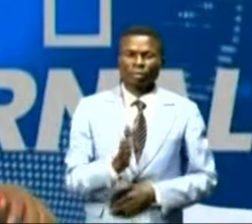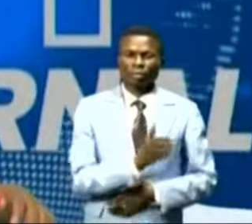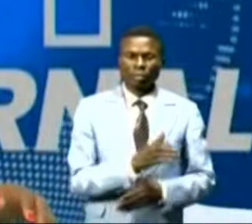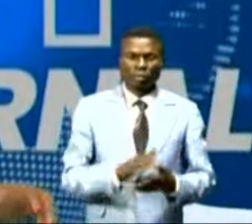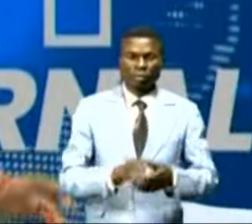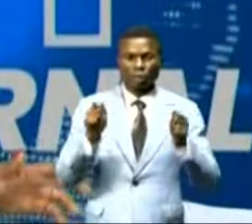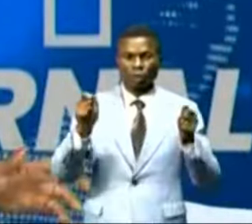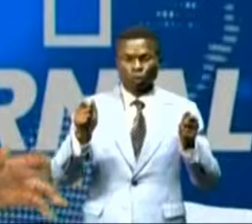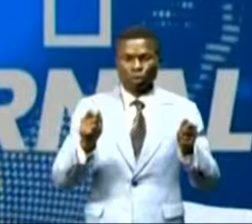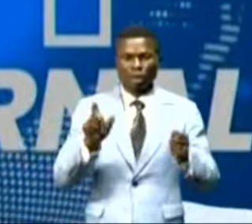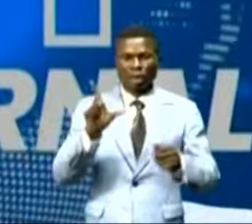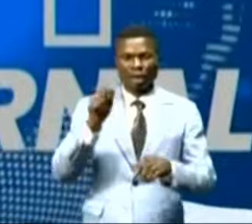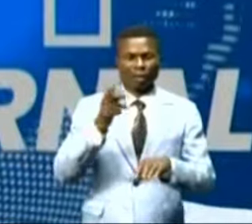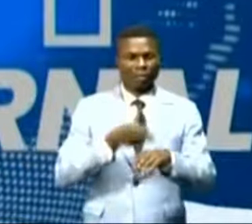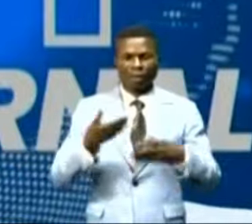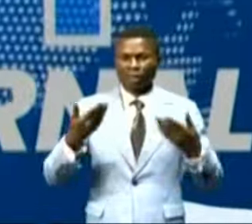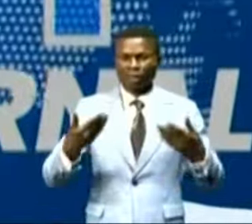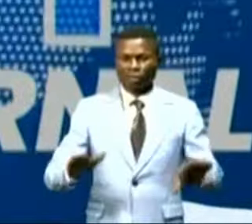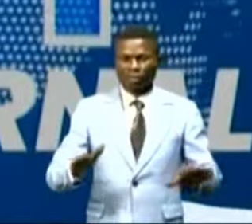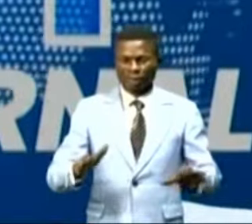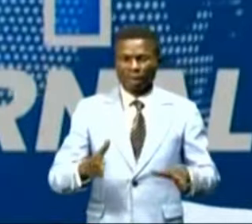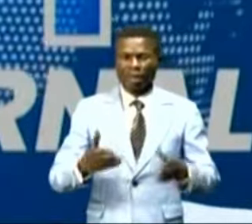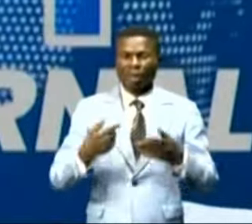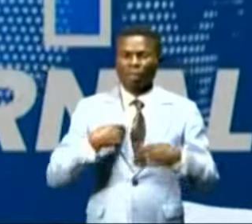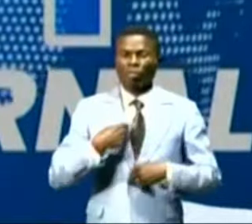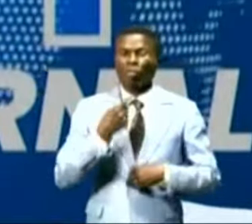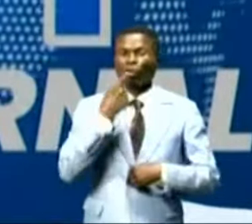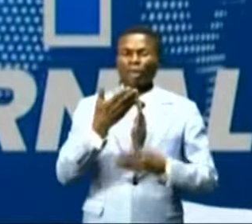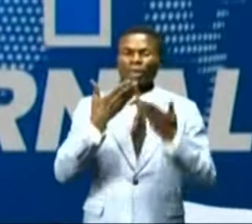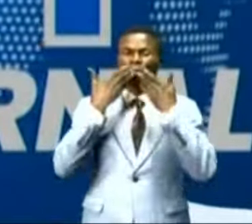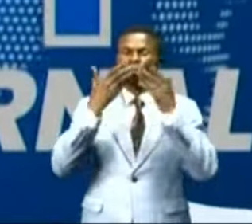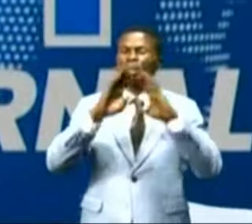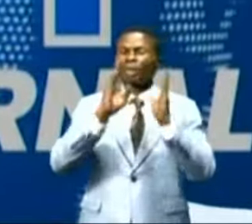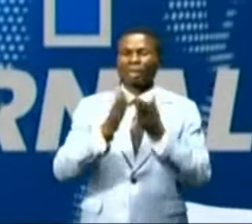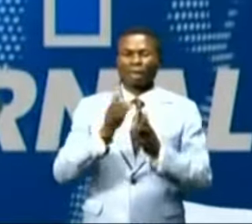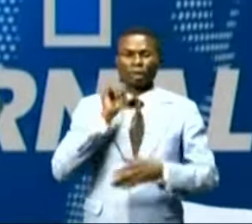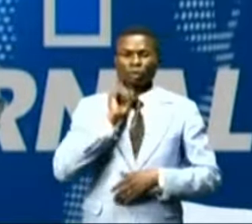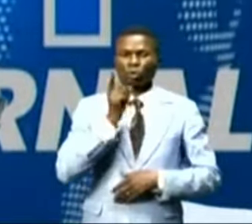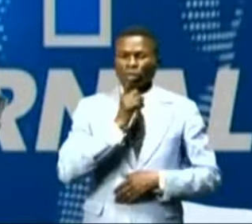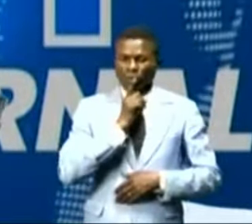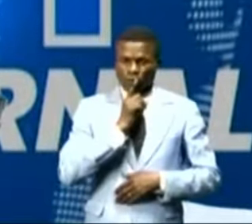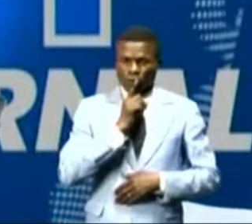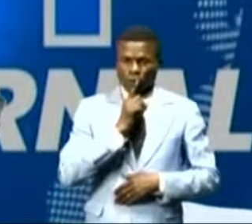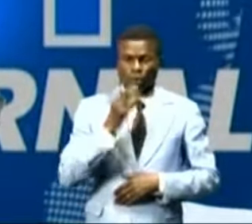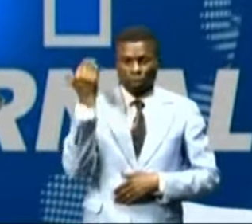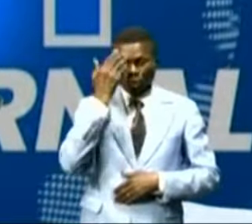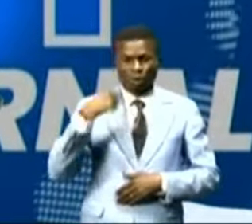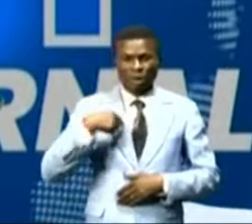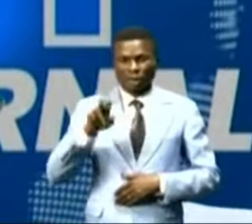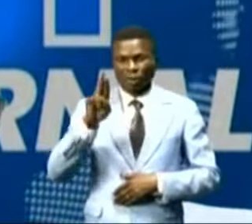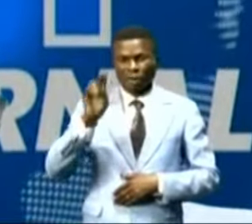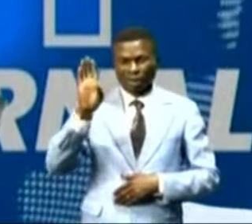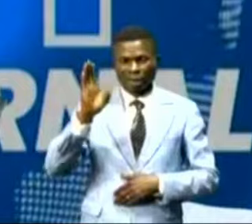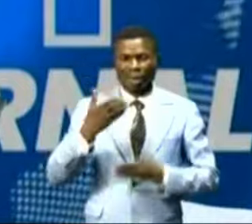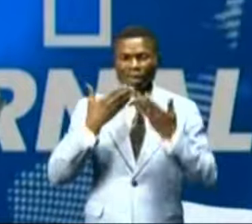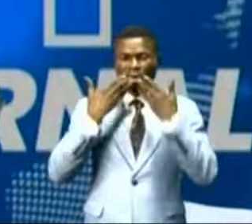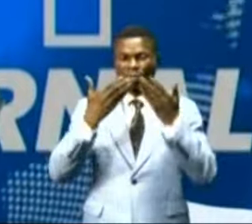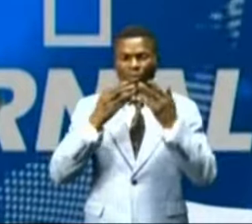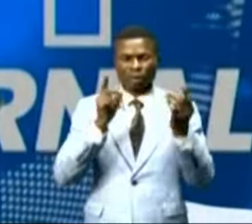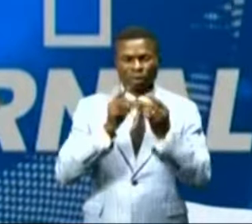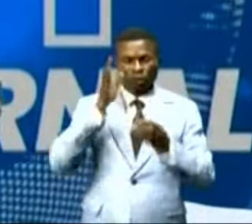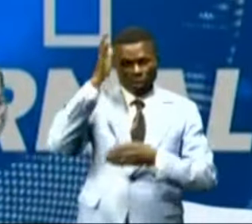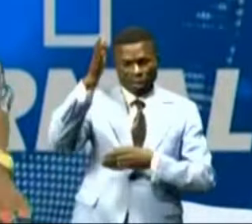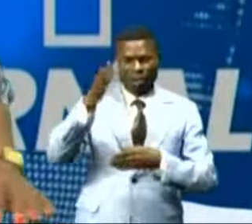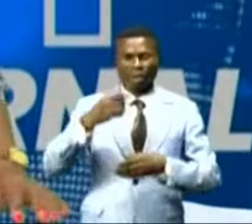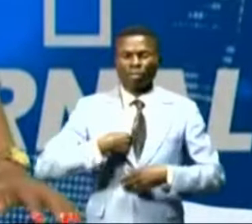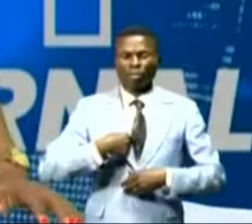Et c'est par cette triste nouvelle que nous terminons ce journal. Fanny Malonga était à la rédaction. Le prochain rendez-vous d'actualité,